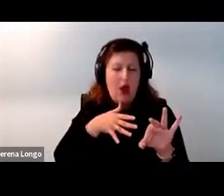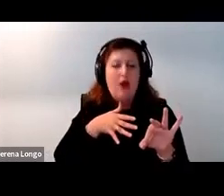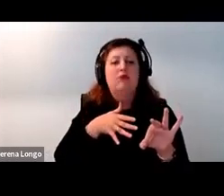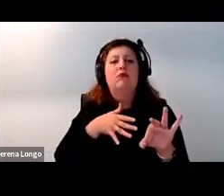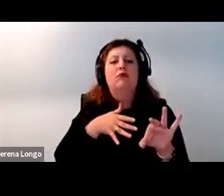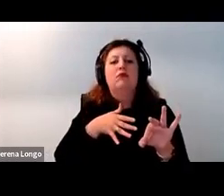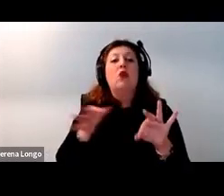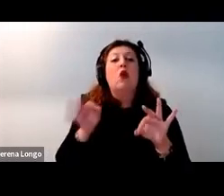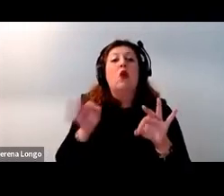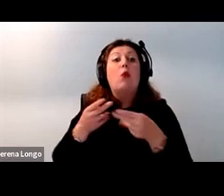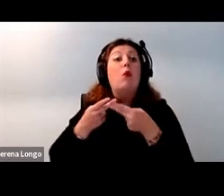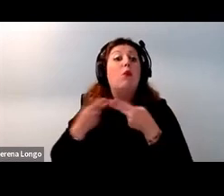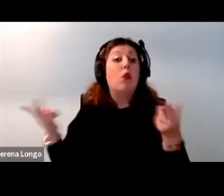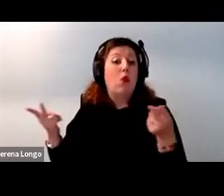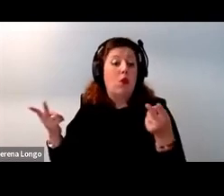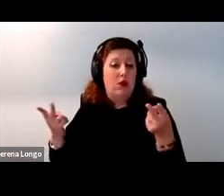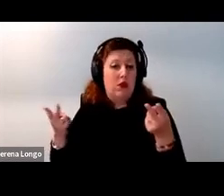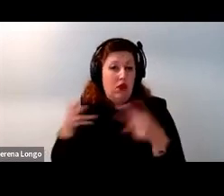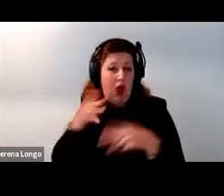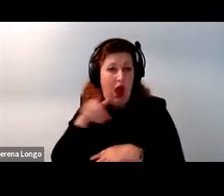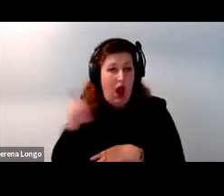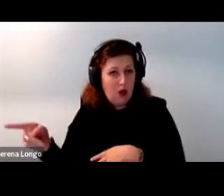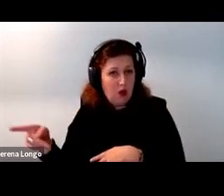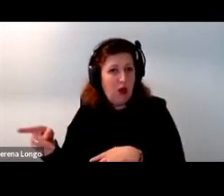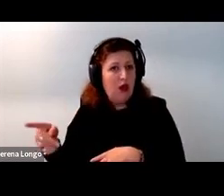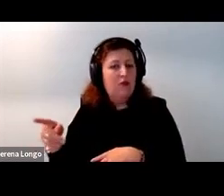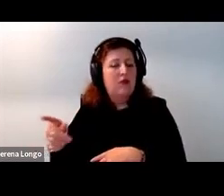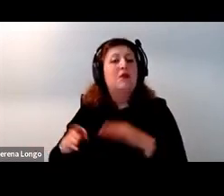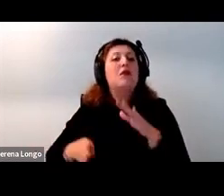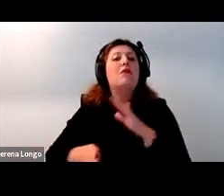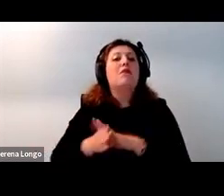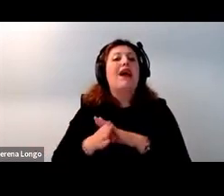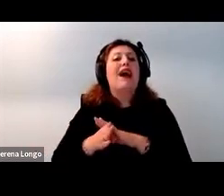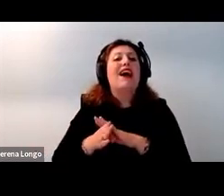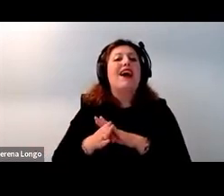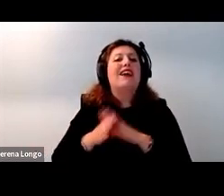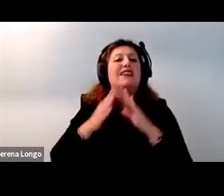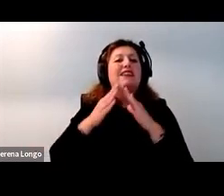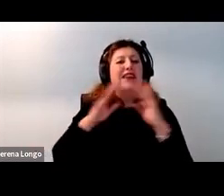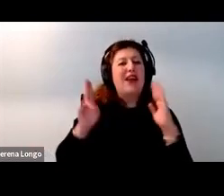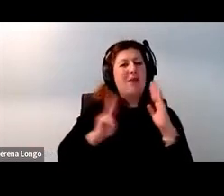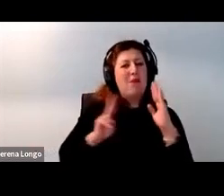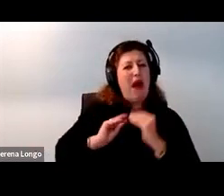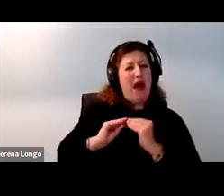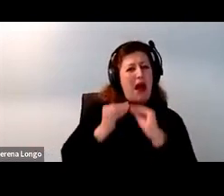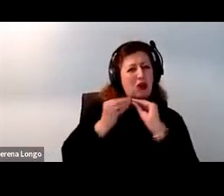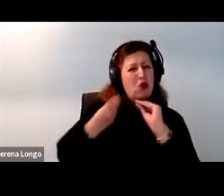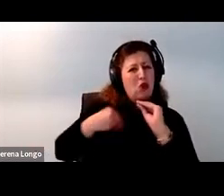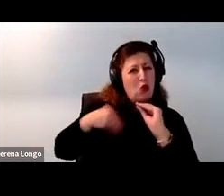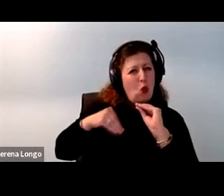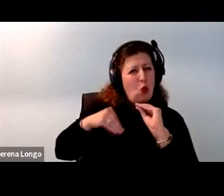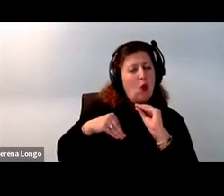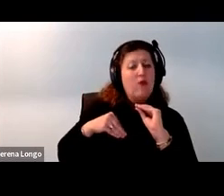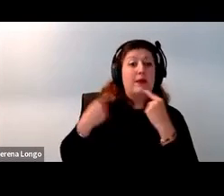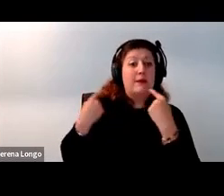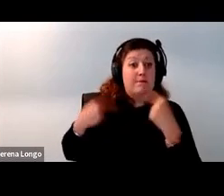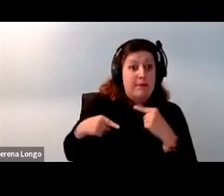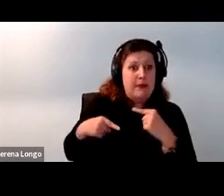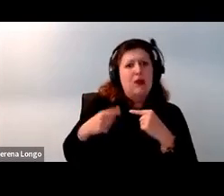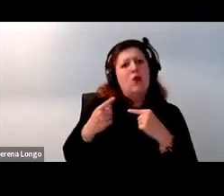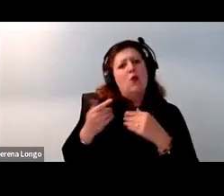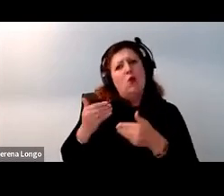l'approvvigionamento pubblico dell'acqua e il sito di costruzione dei bagni, quindi erano delle piccole